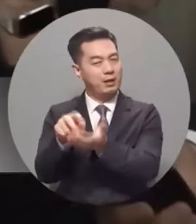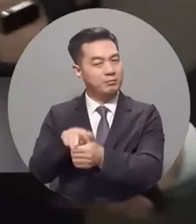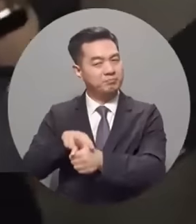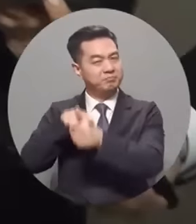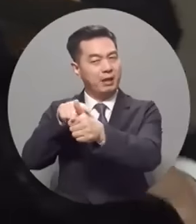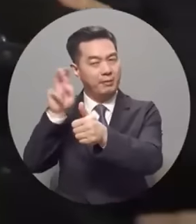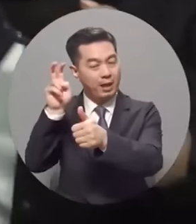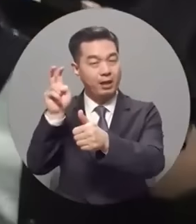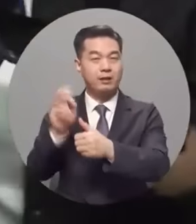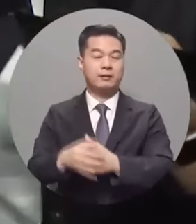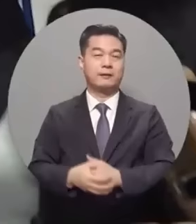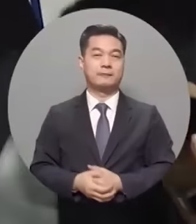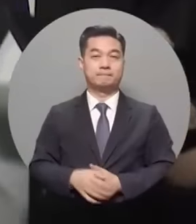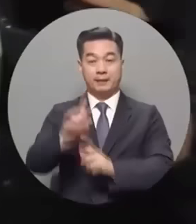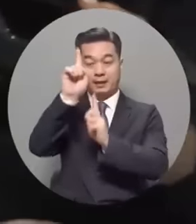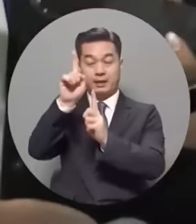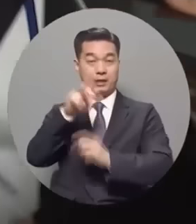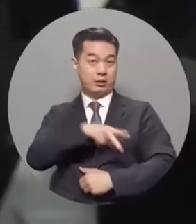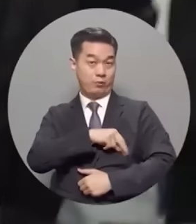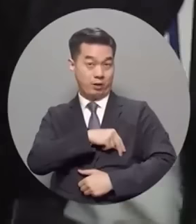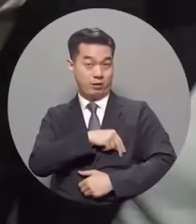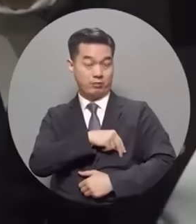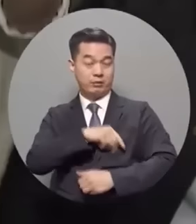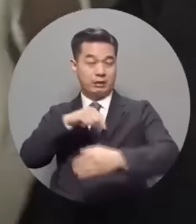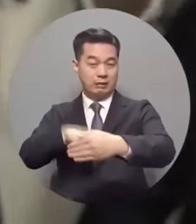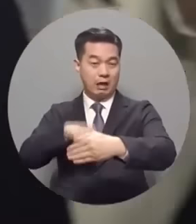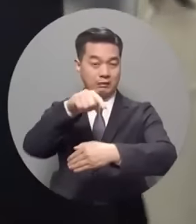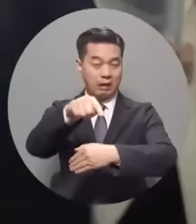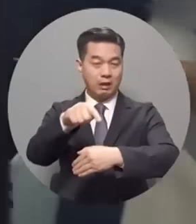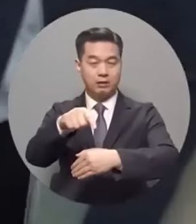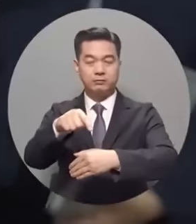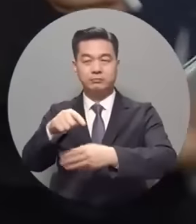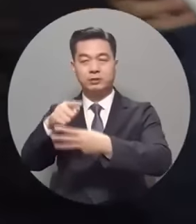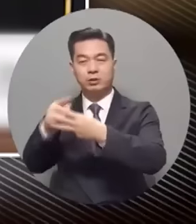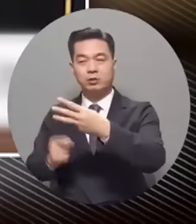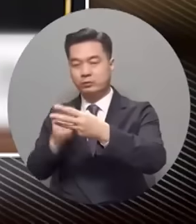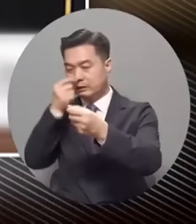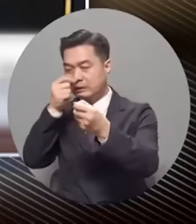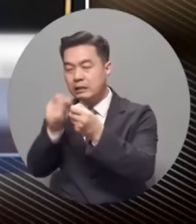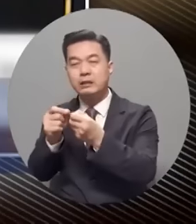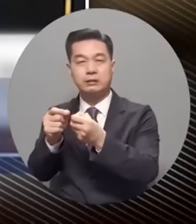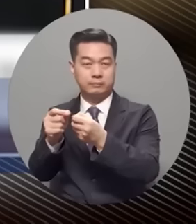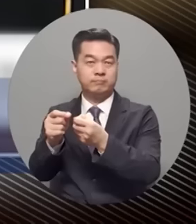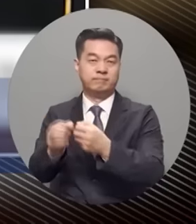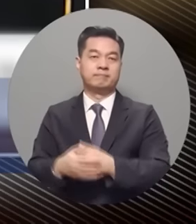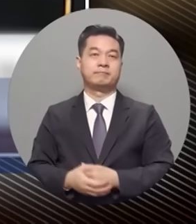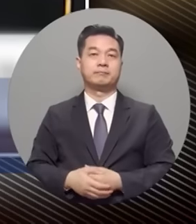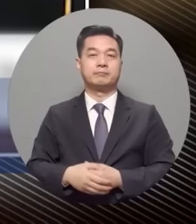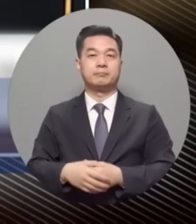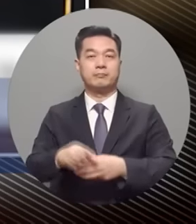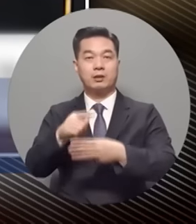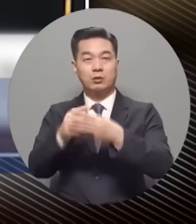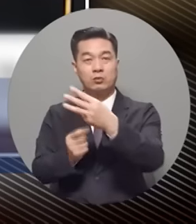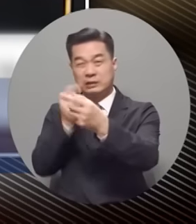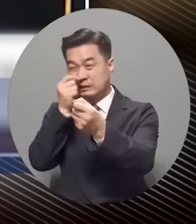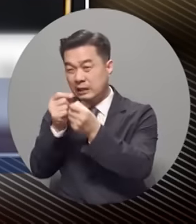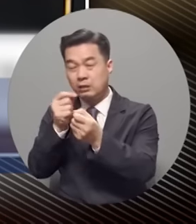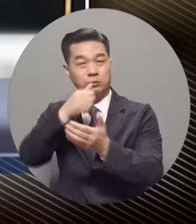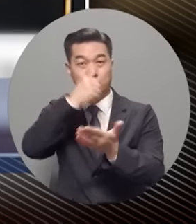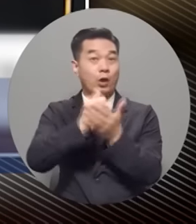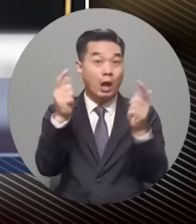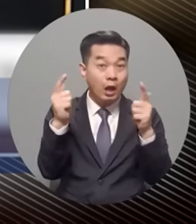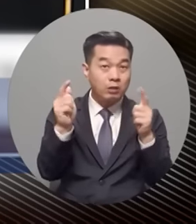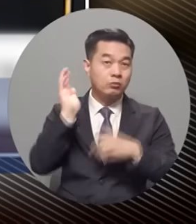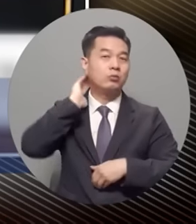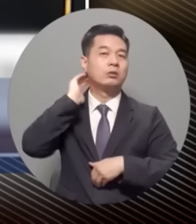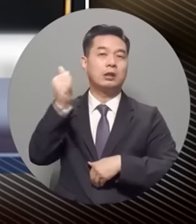급부상했습니다. 이 의원은 자타공인 친윤 핵심으로 불립니다. 친윤이 죄는 아니고 뭐